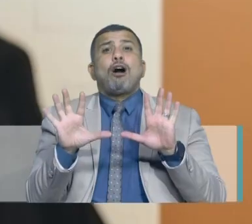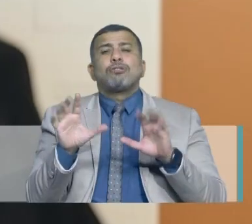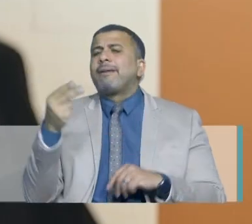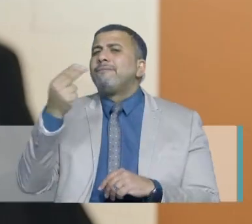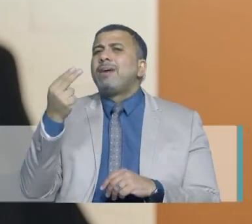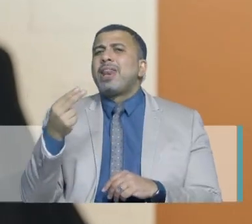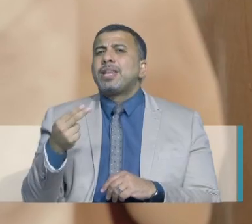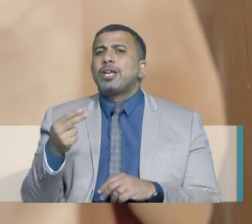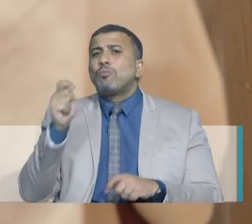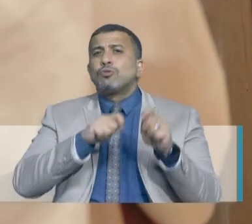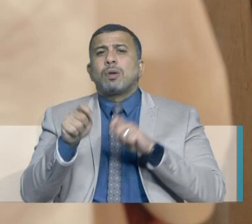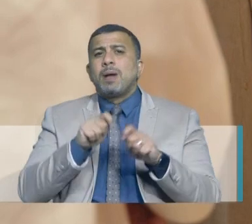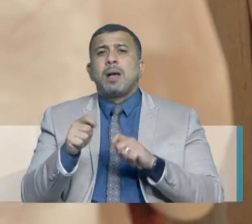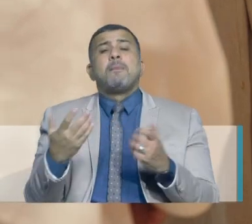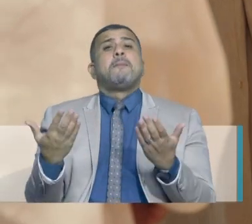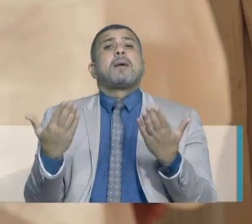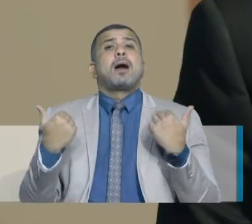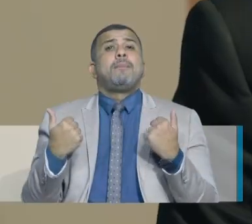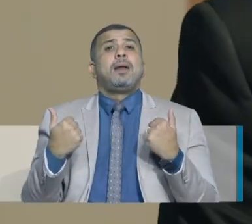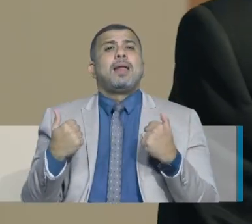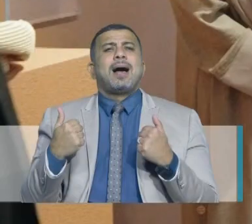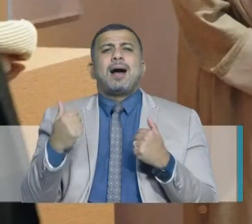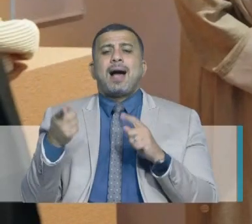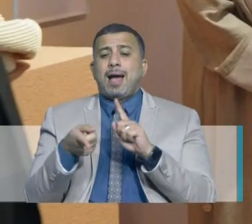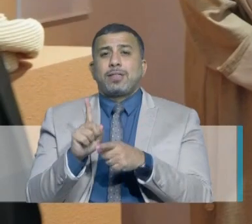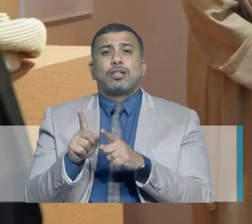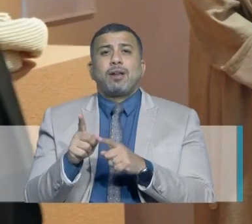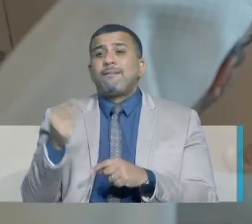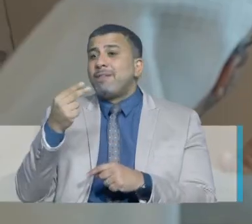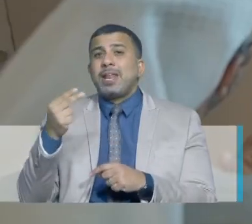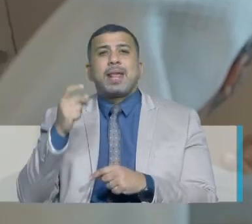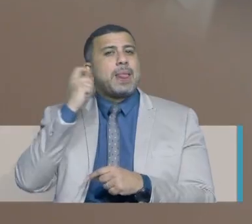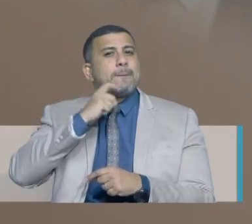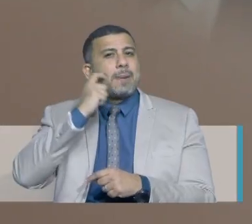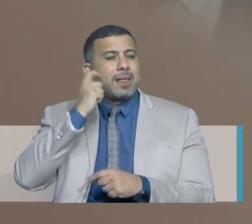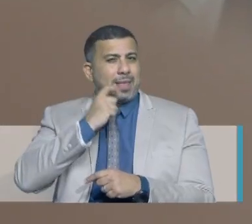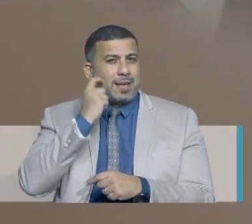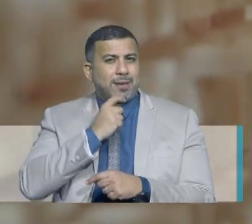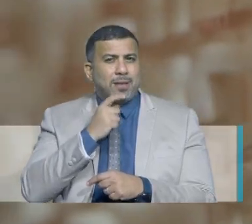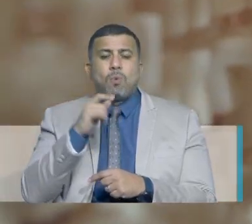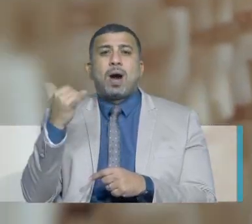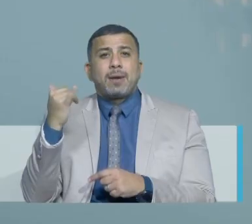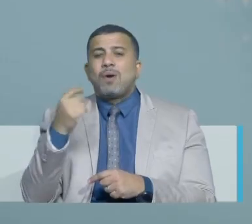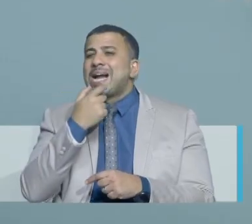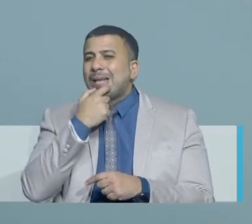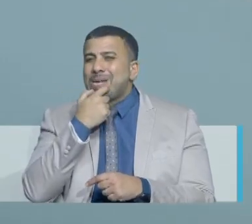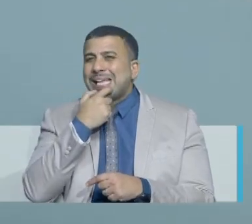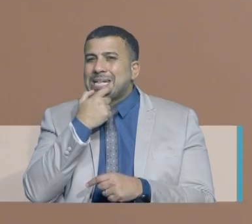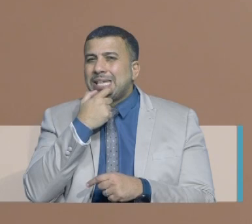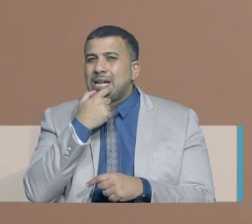اعمال عشره فنانين مصممه من قبل 11 فنانا اماراتيا وعربيا